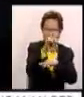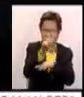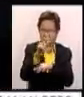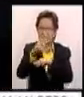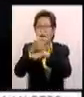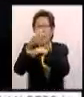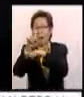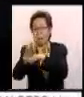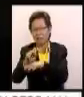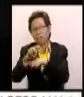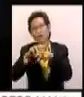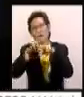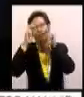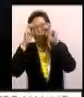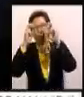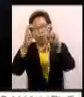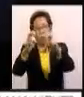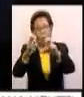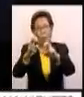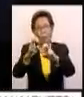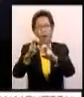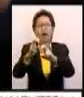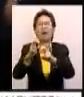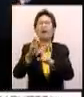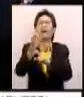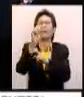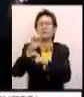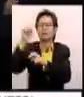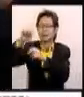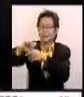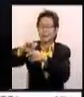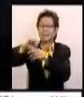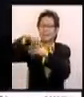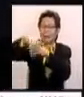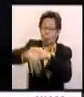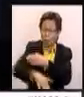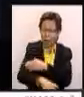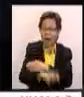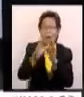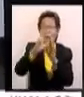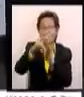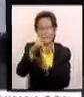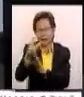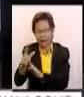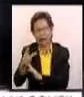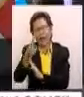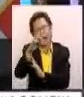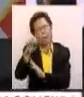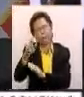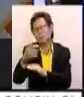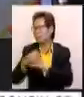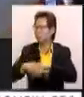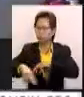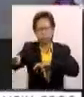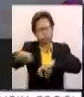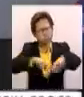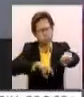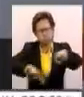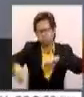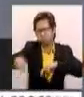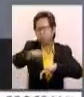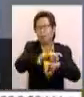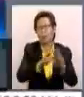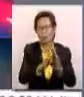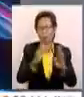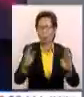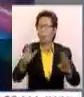LRT, monorail, BRT Sunway, bas Rapid KL dan bas pengantara MRT tanpa had dalam tempoh 30 hari